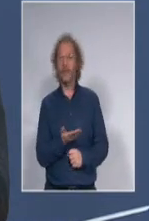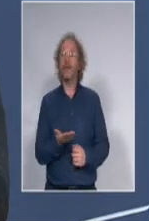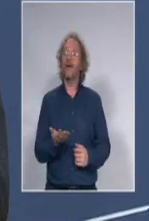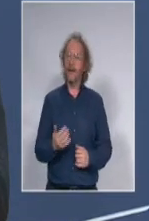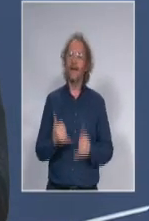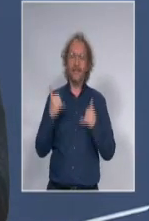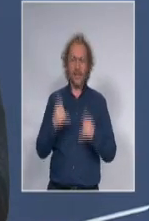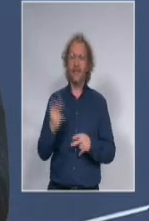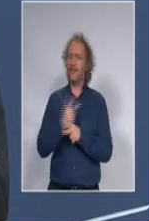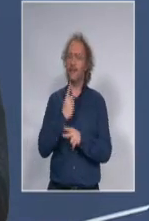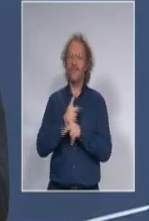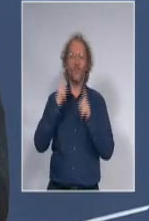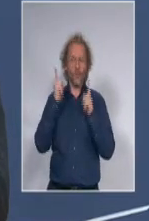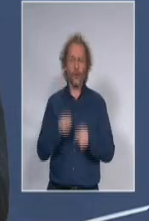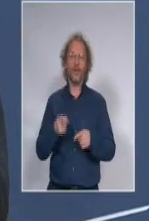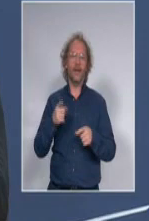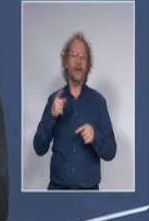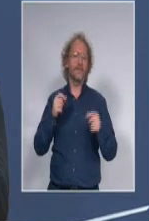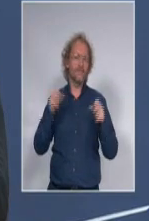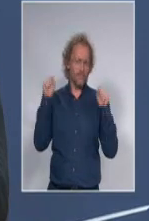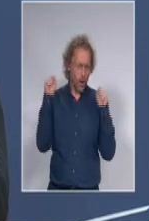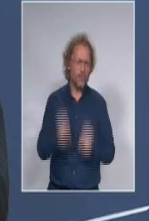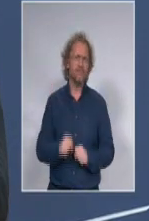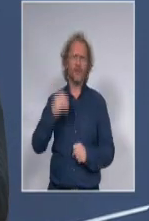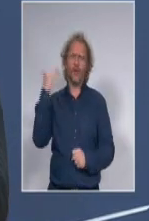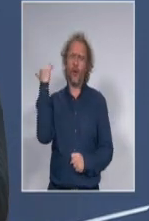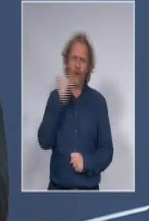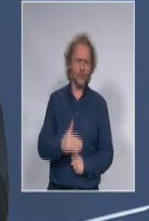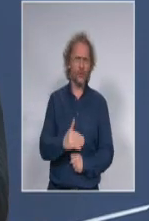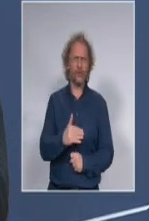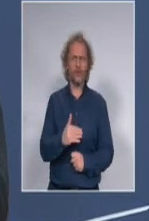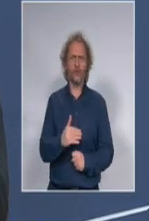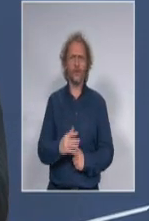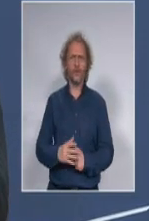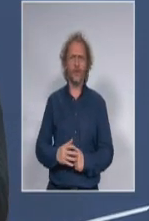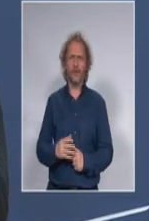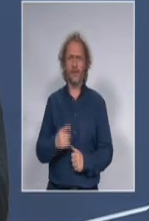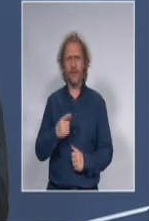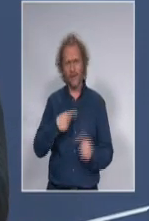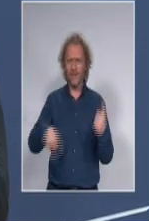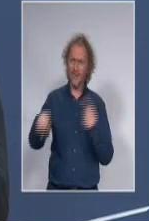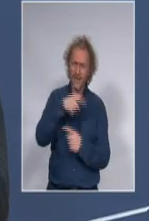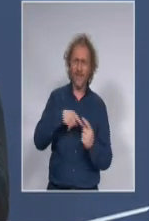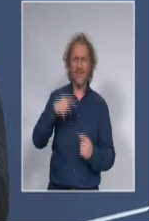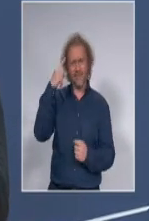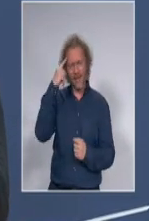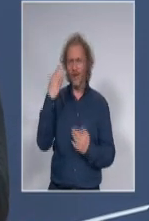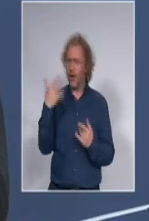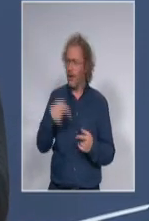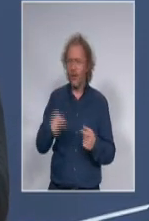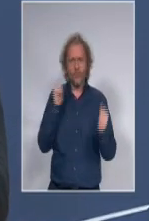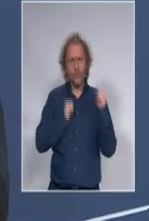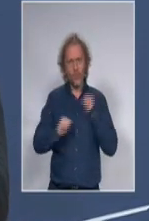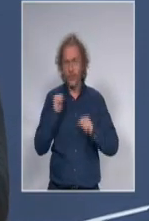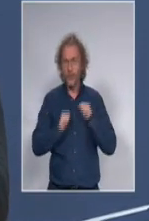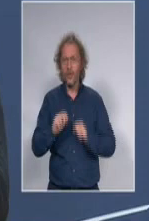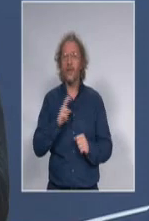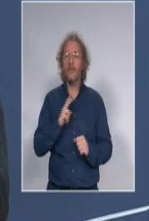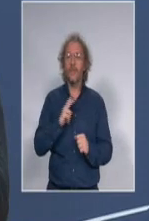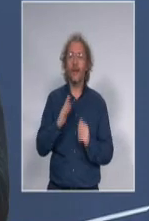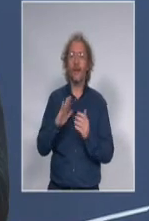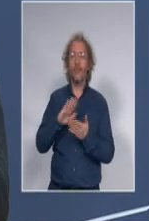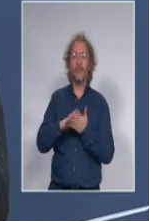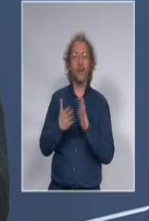oštrije, ozbiljnije i odlučnije. Mi smo imali slučaj, samo da znate koliko nas to muči, kada imate bračni par, dolazio